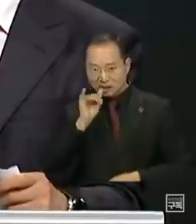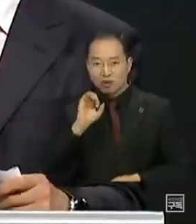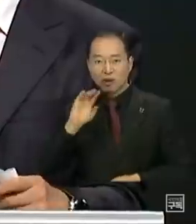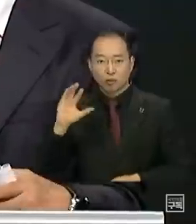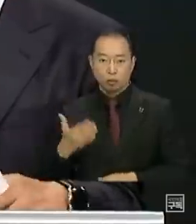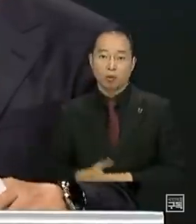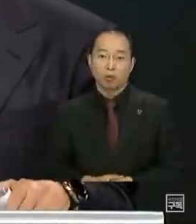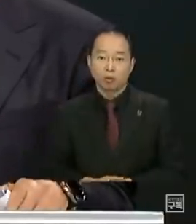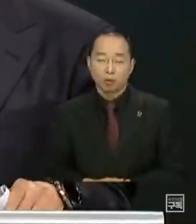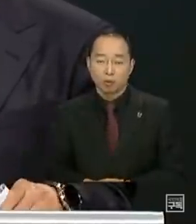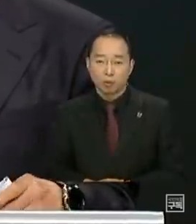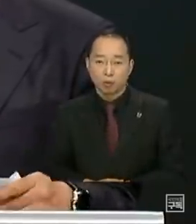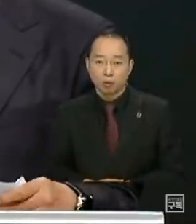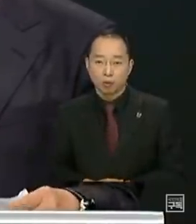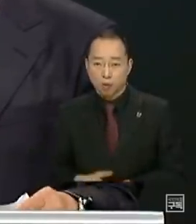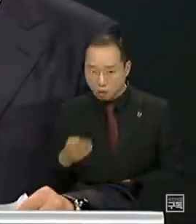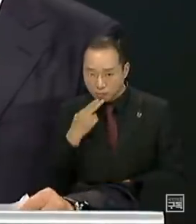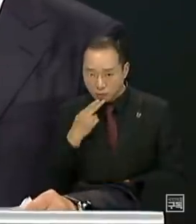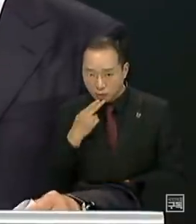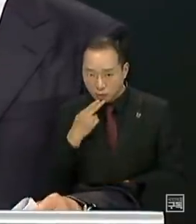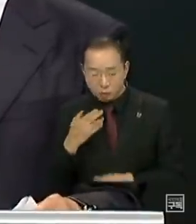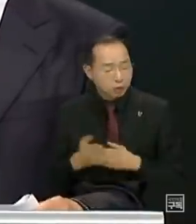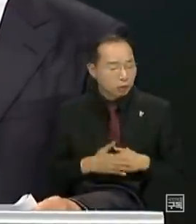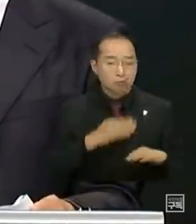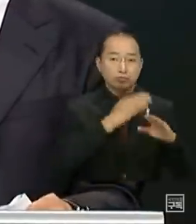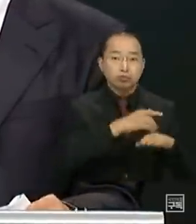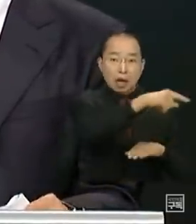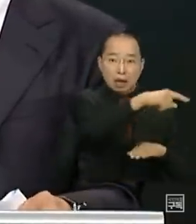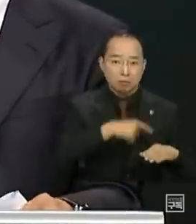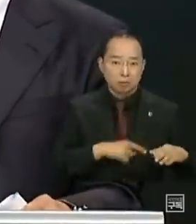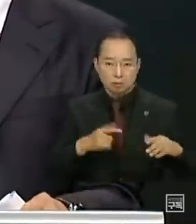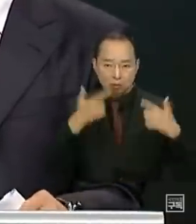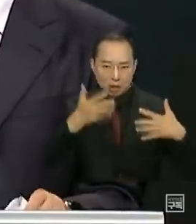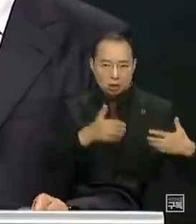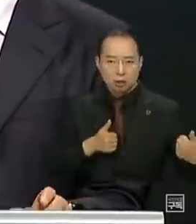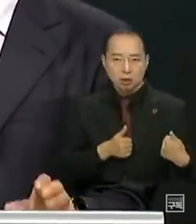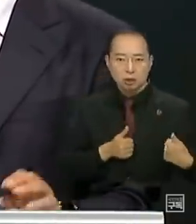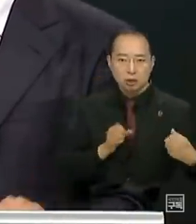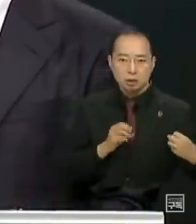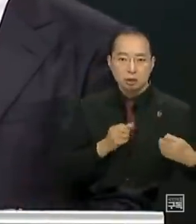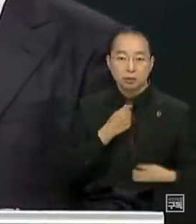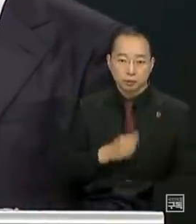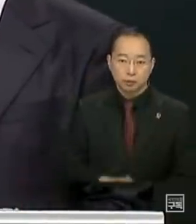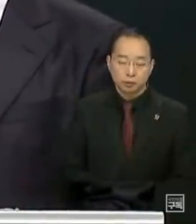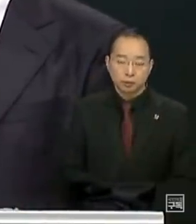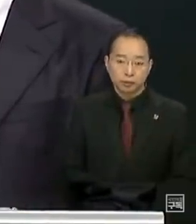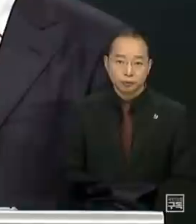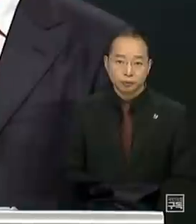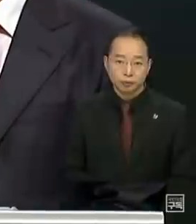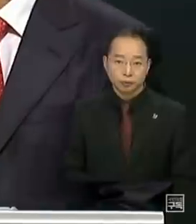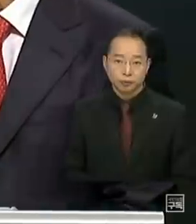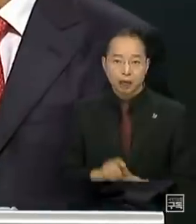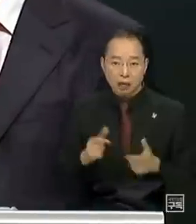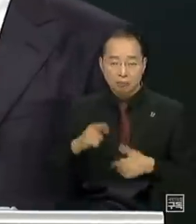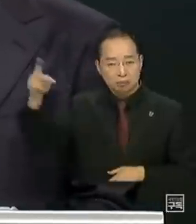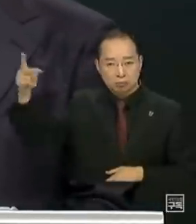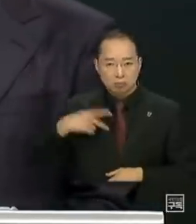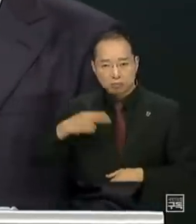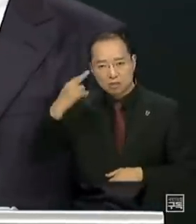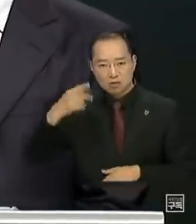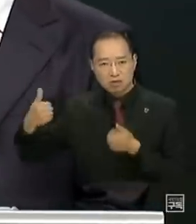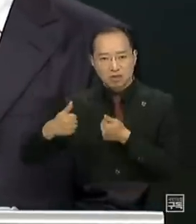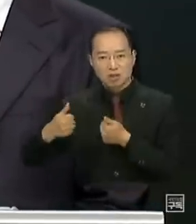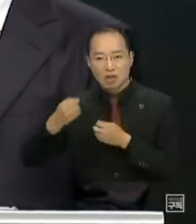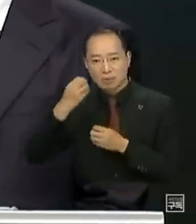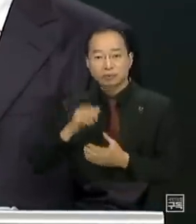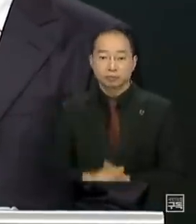하는데 원호 분이 어떻게 생각하십니까? 답변 시간이 너무 없어서 짧게 네. 얘기할게요. 네. 안보라는 것은 상황이 바뀌면 네.